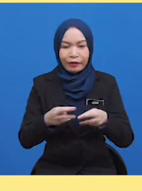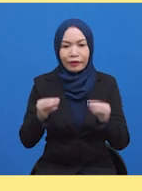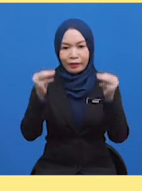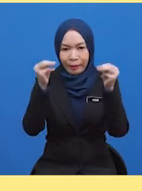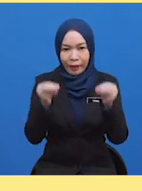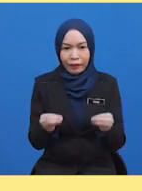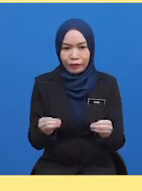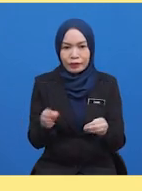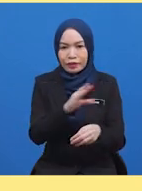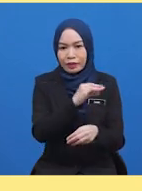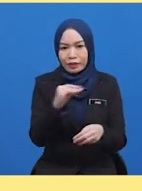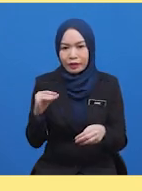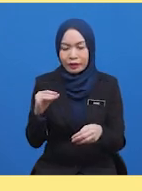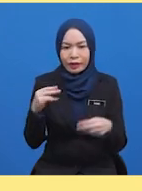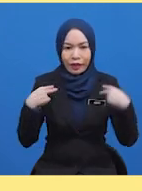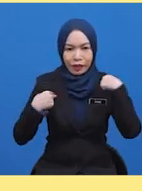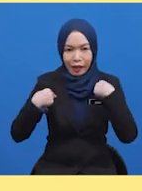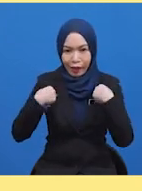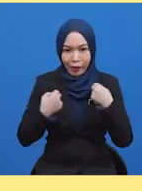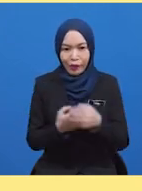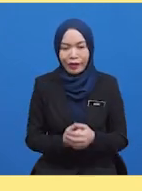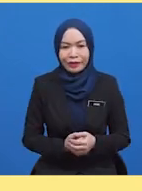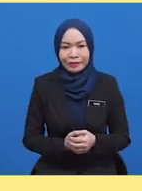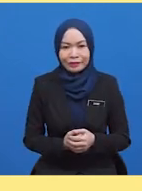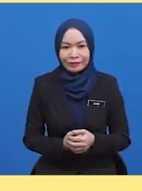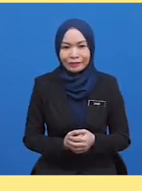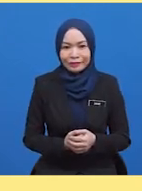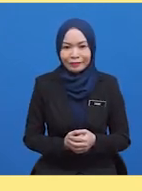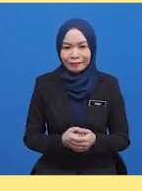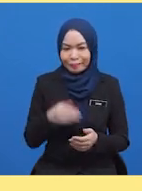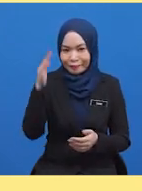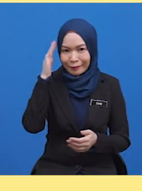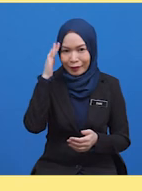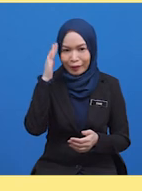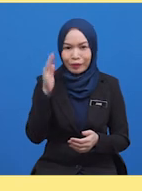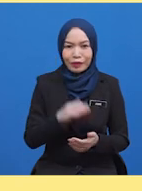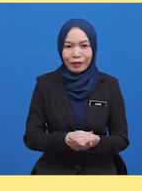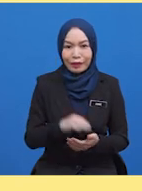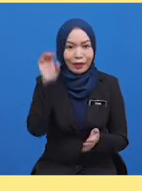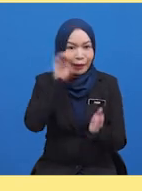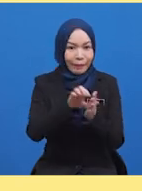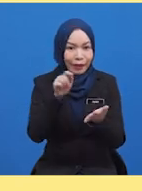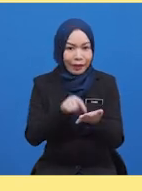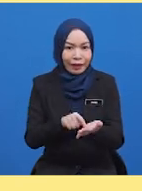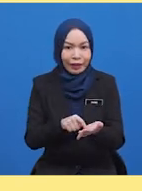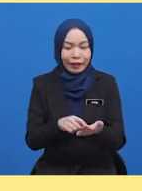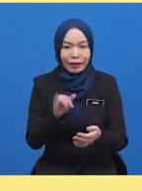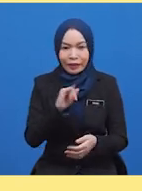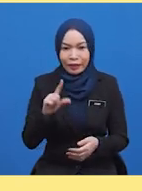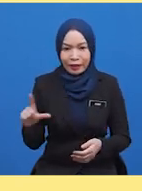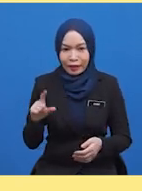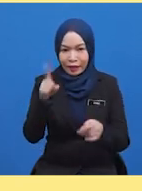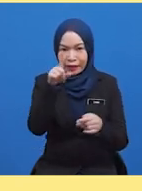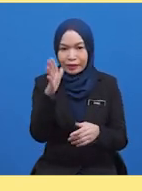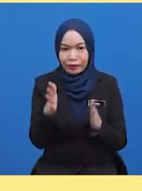hewan untuk pengetahuan murid-murid gambar tersebut merupakan gambar seorang murid